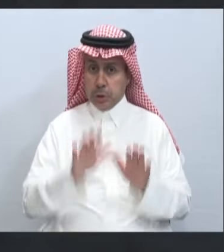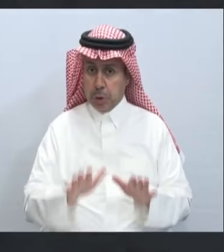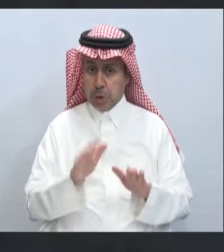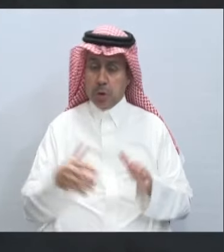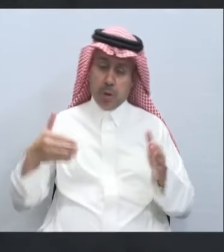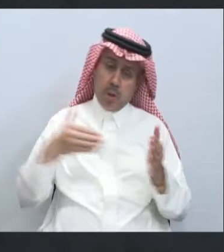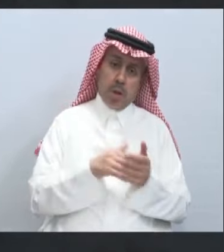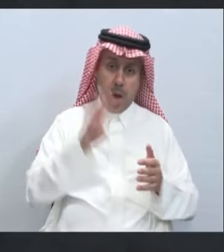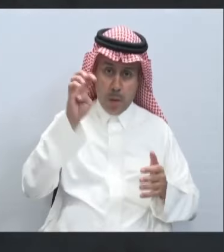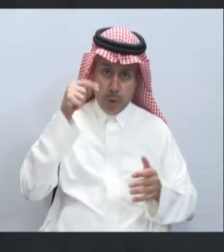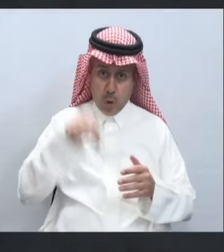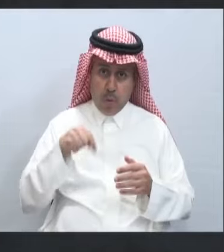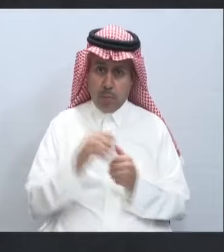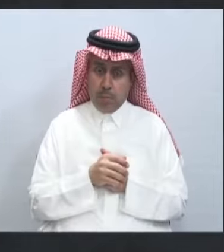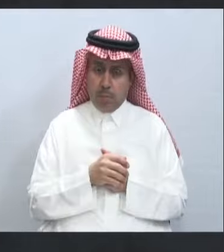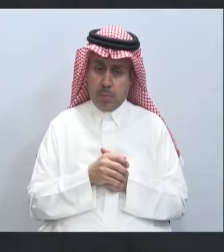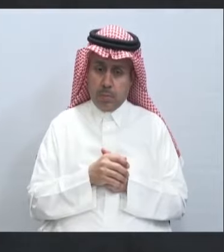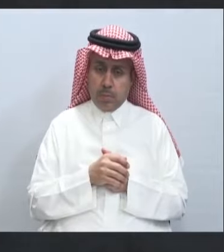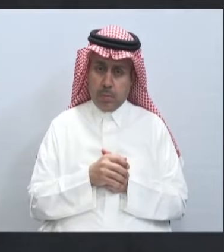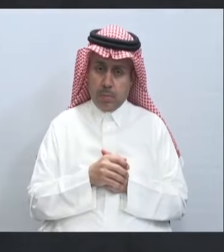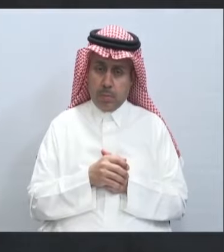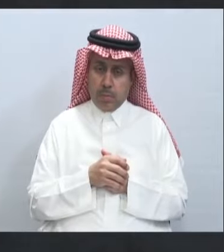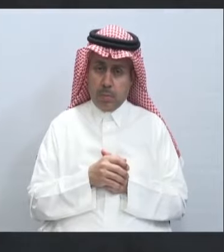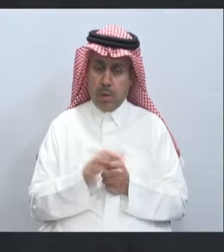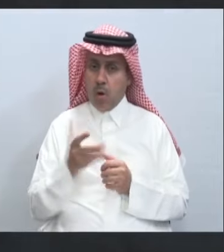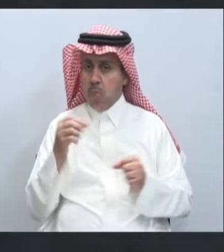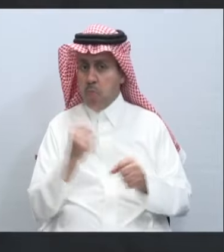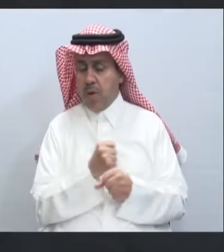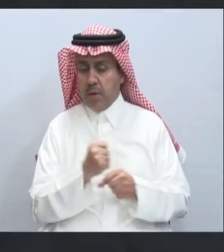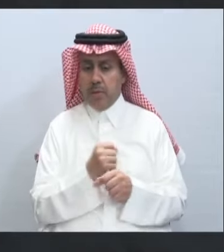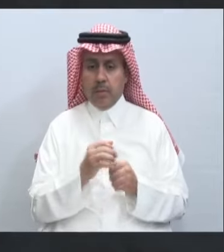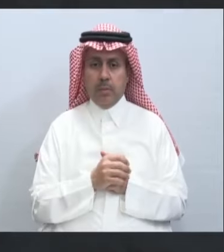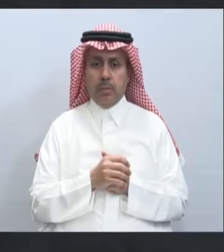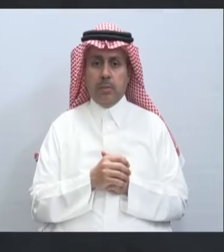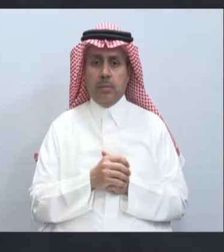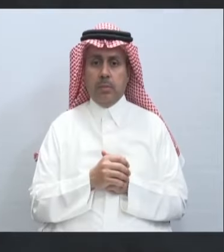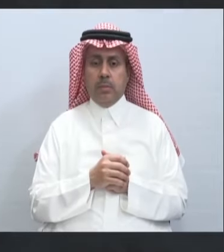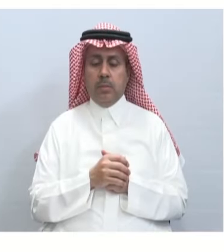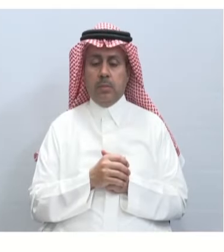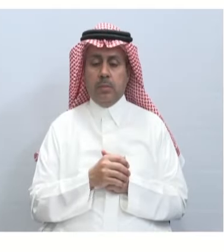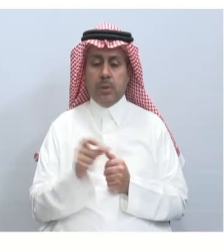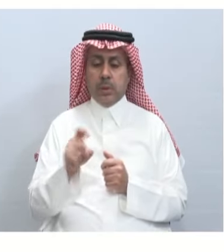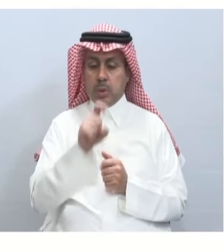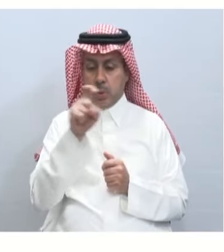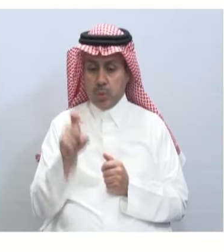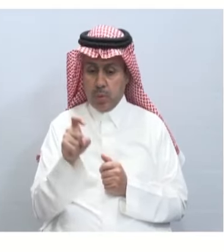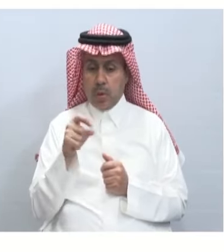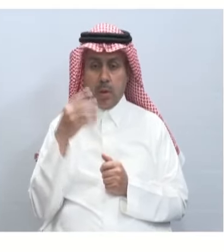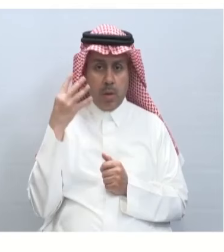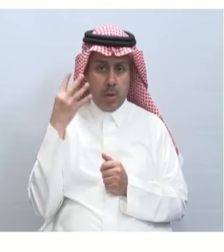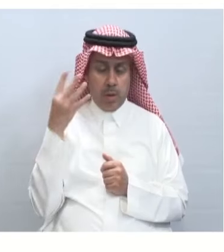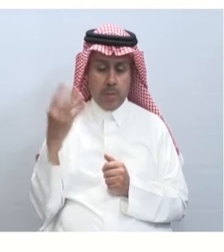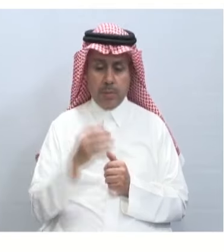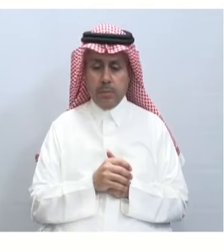تنقضي الارين كامله او ماذا تفعل طيب